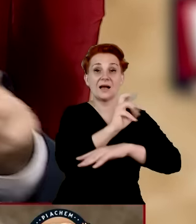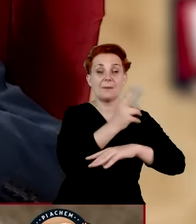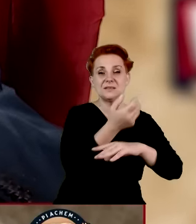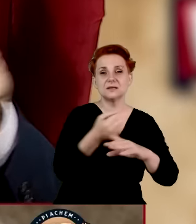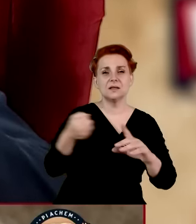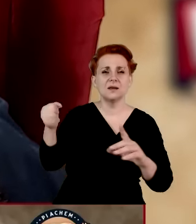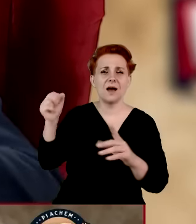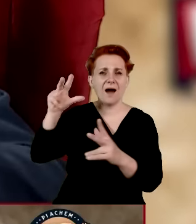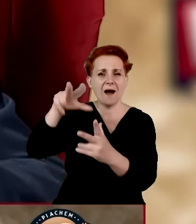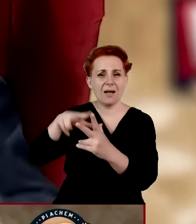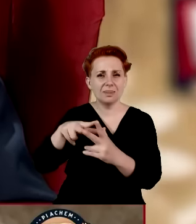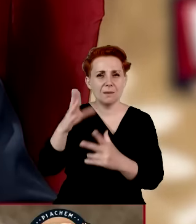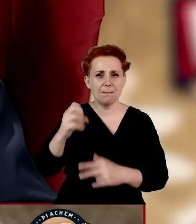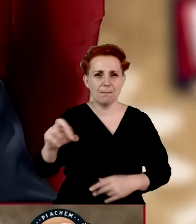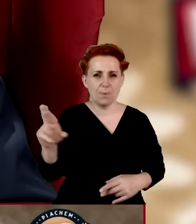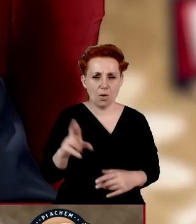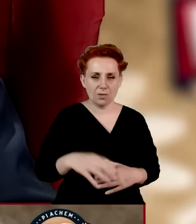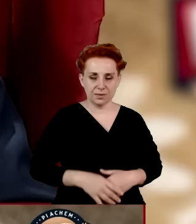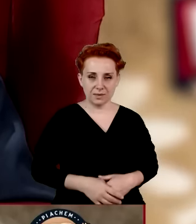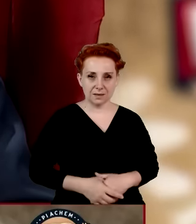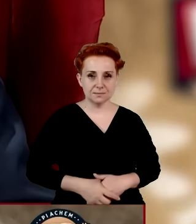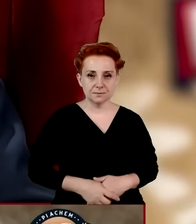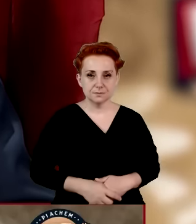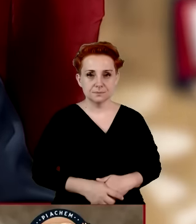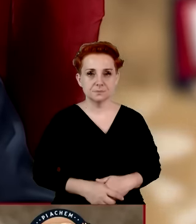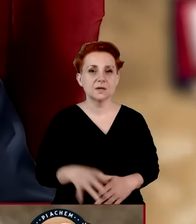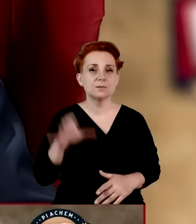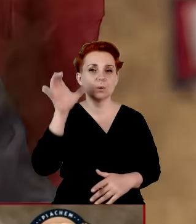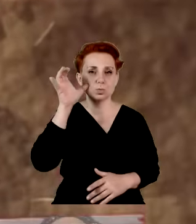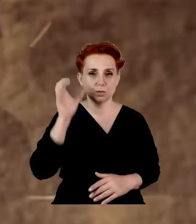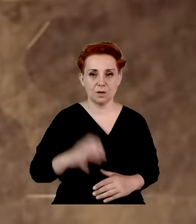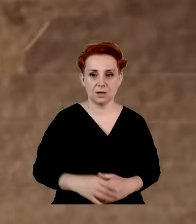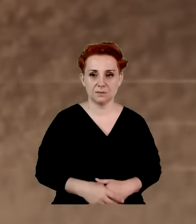bo to nigdy więcej się bije z dawnymi skinami. Posłuchajmy.